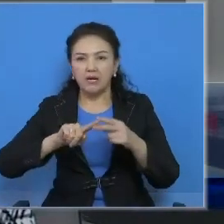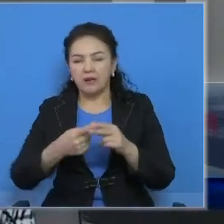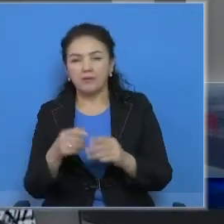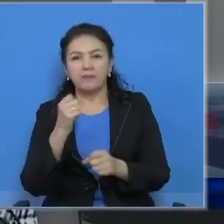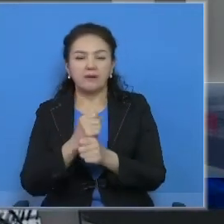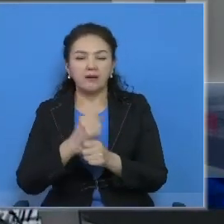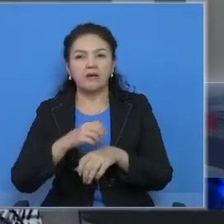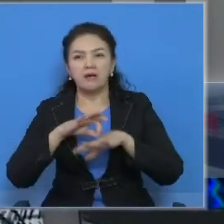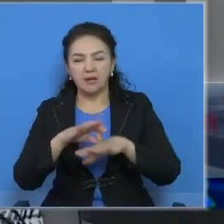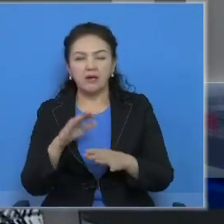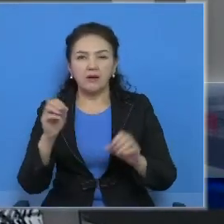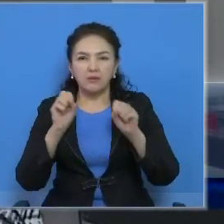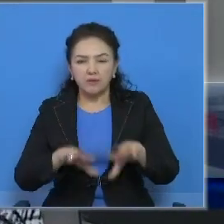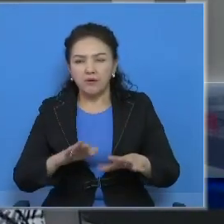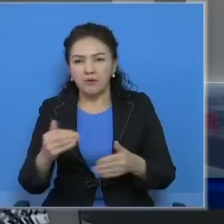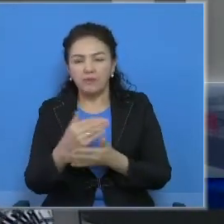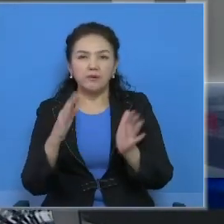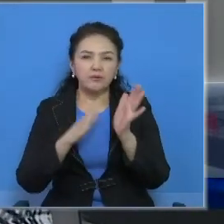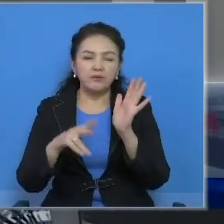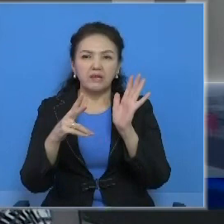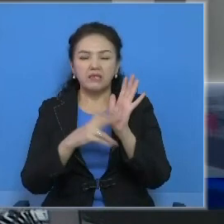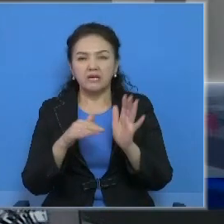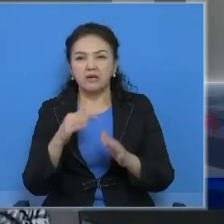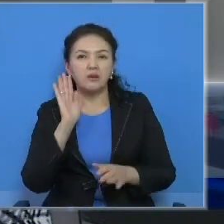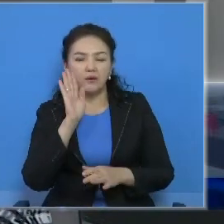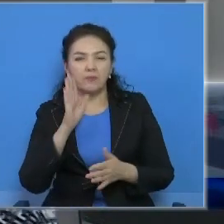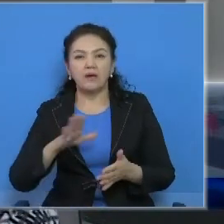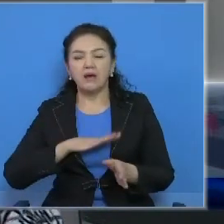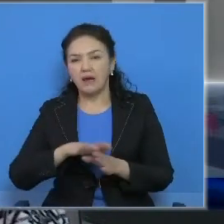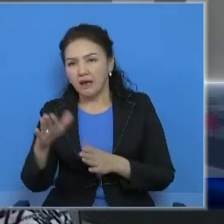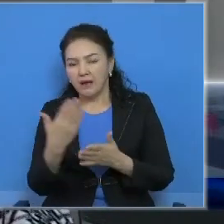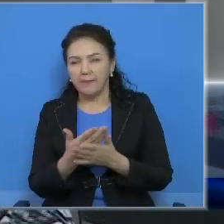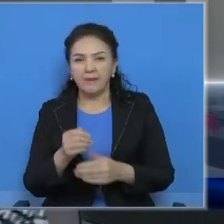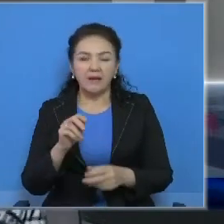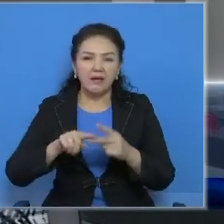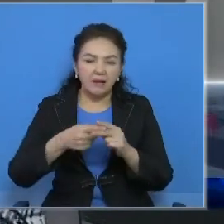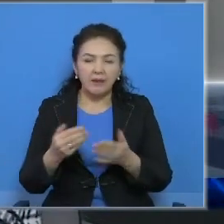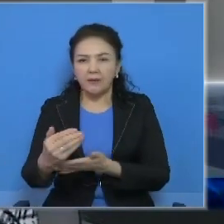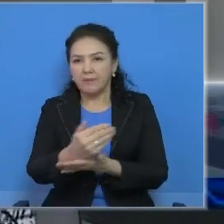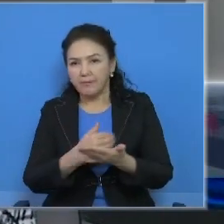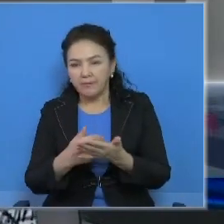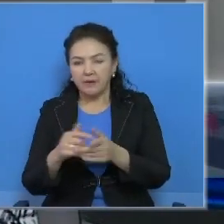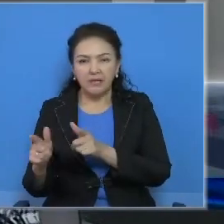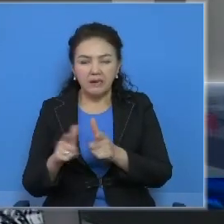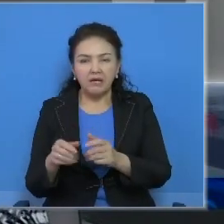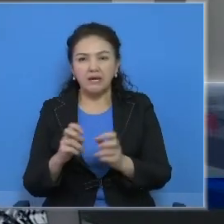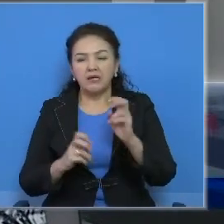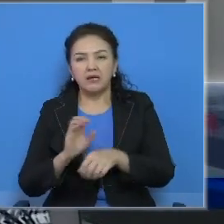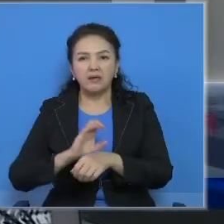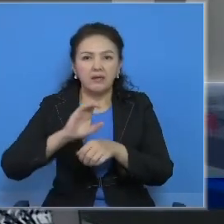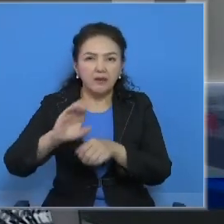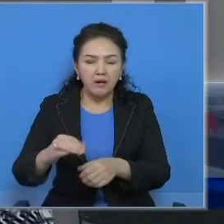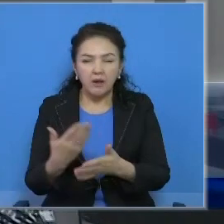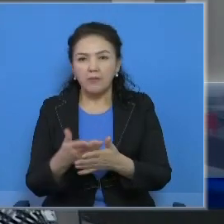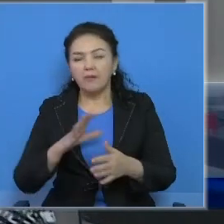жұмыс жүргізілді. Төгілген сұйықтықтың 98% судан тұрады. Түгел мамандандырылған техникамен жиналып, дайындық цехына шығарылды.